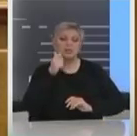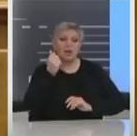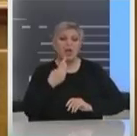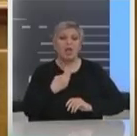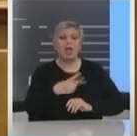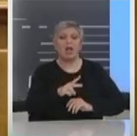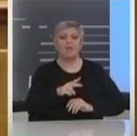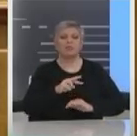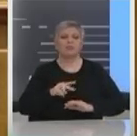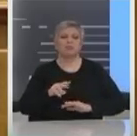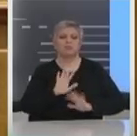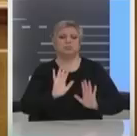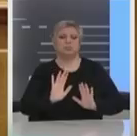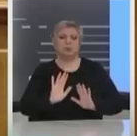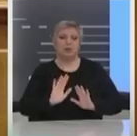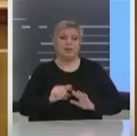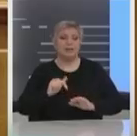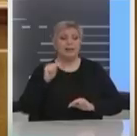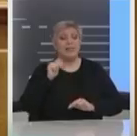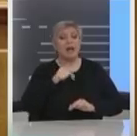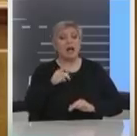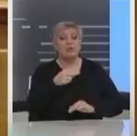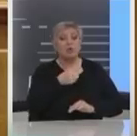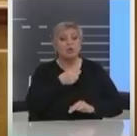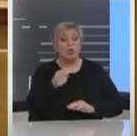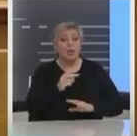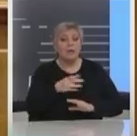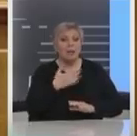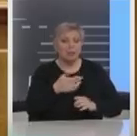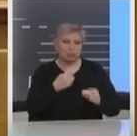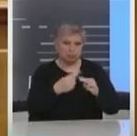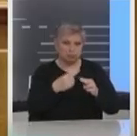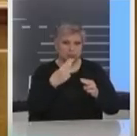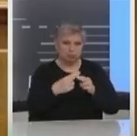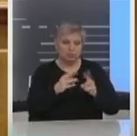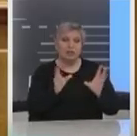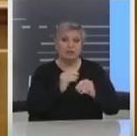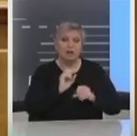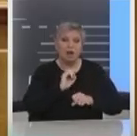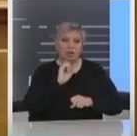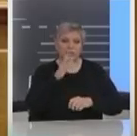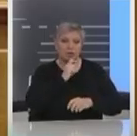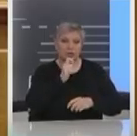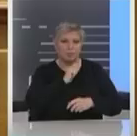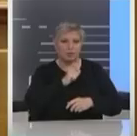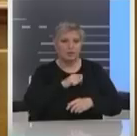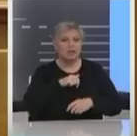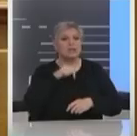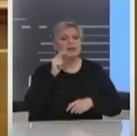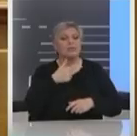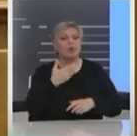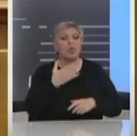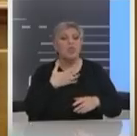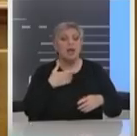Να μετατρέψετε δηλαδή ένα σημαντικό θέμα εξωτερικής πολιτικής σε αφορμή για μια